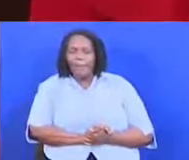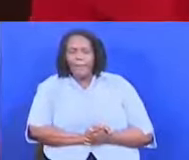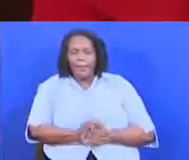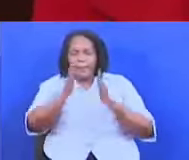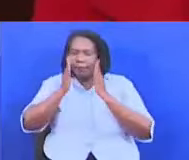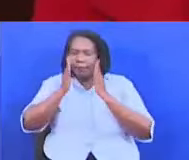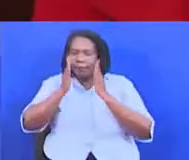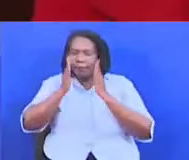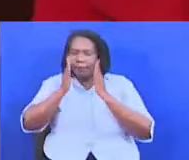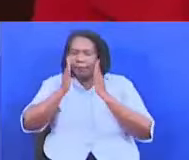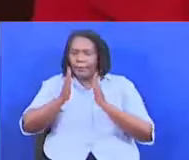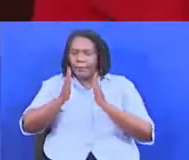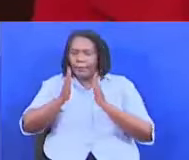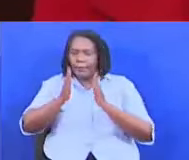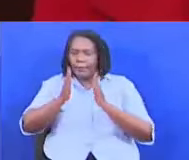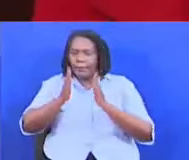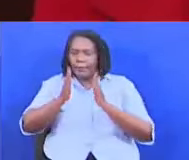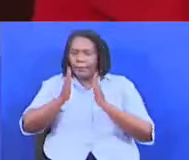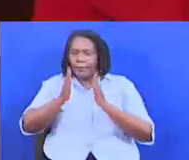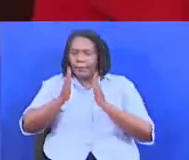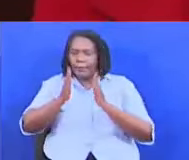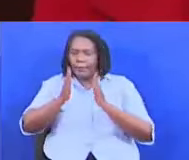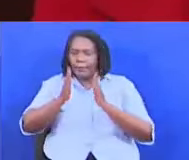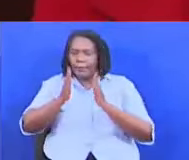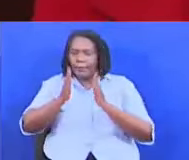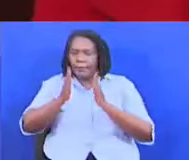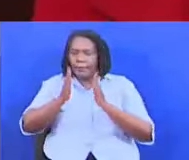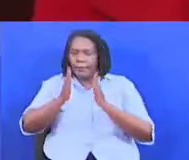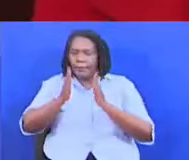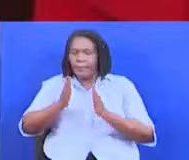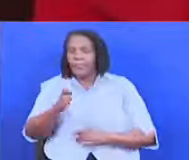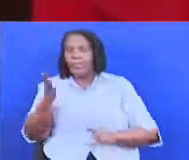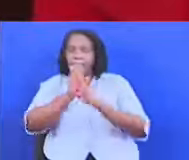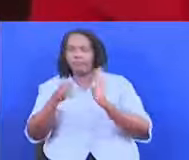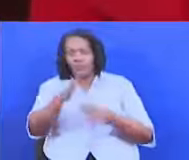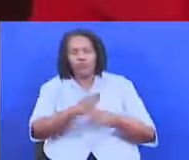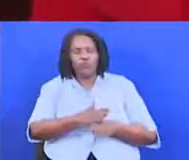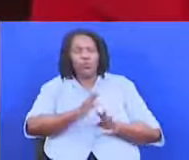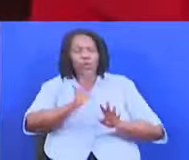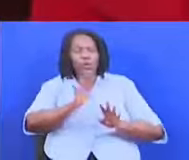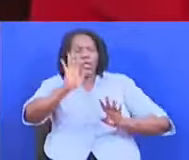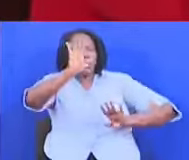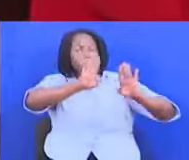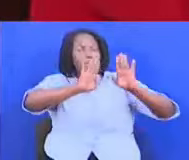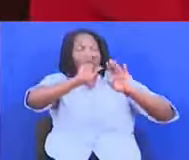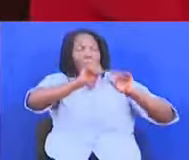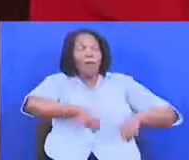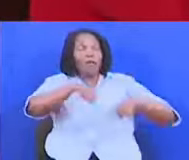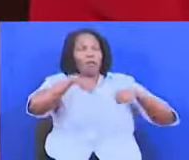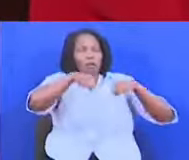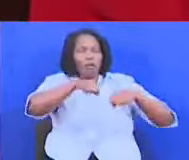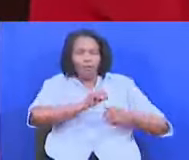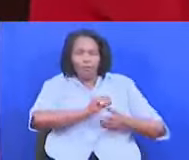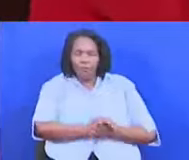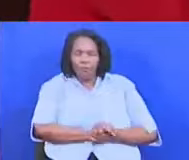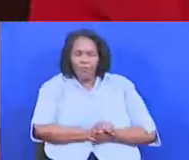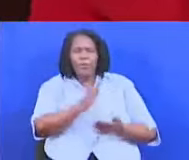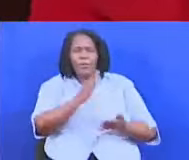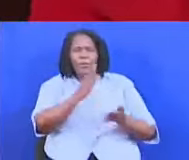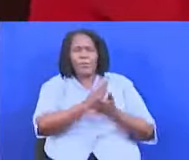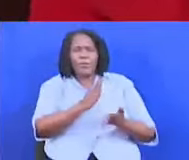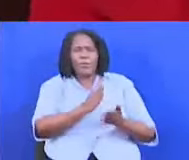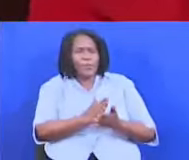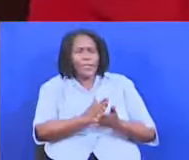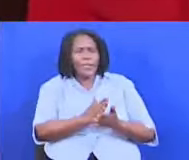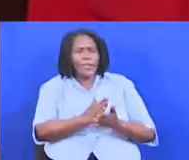namna ambavyo Royal Tour ambayo Mheshimiwa Rais wetu alikuwa ndio Sterling, ambavyo ameweza kuifungua nchi na kuweza pia